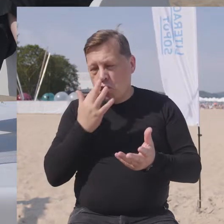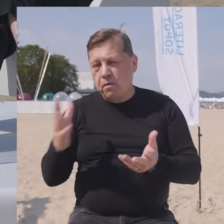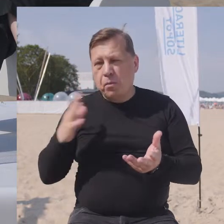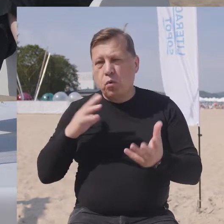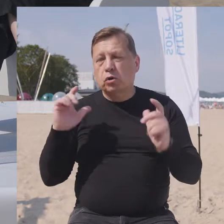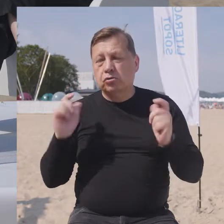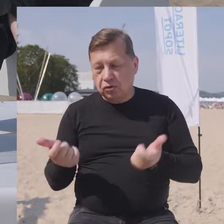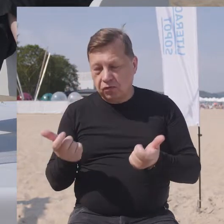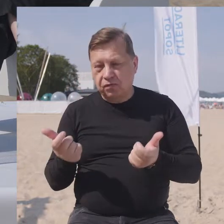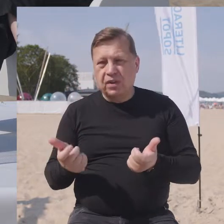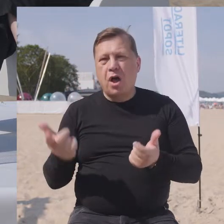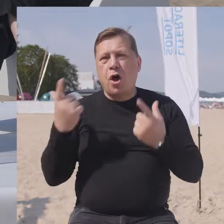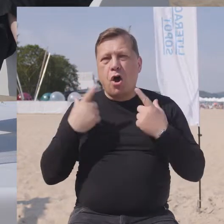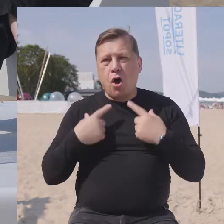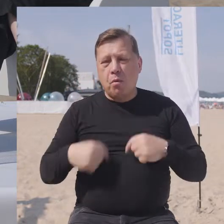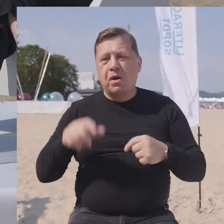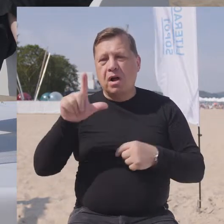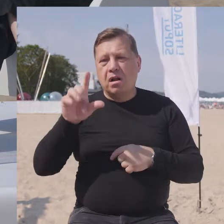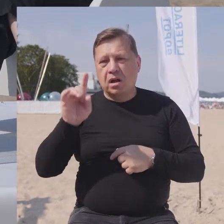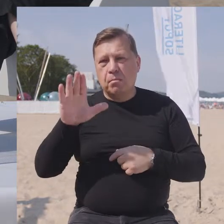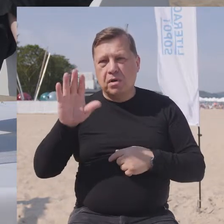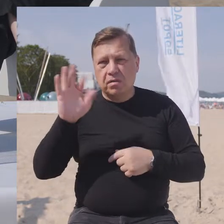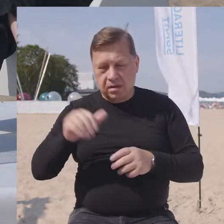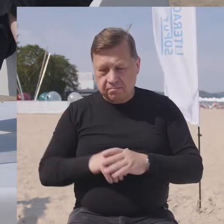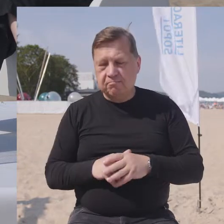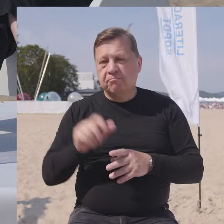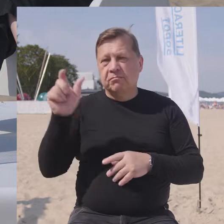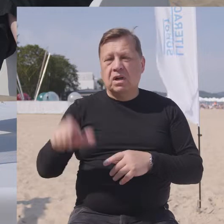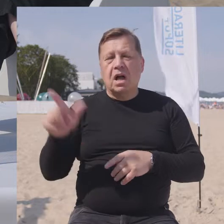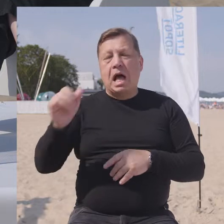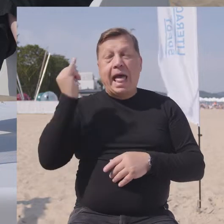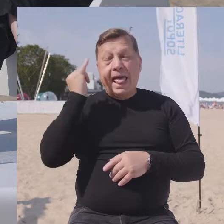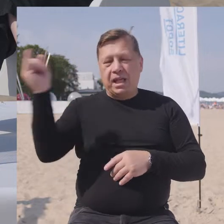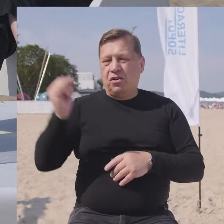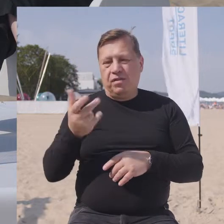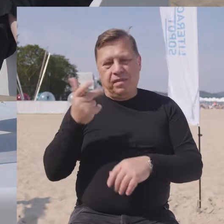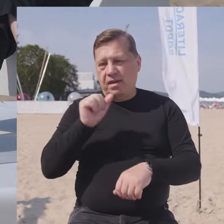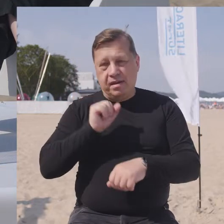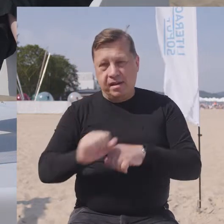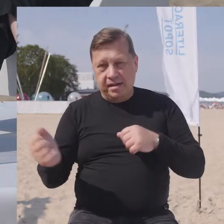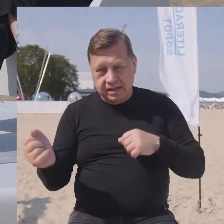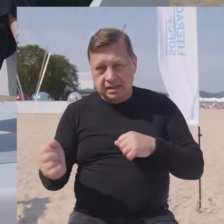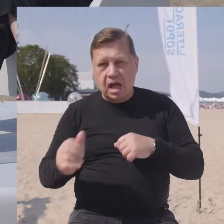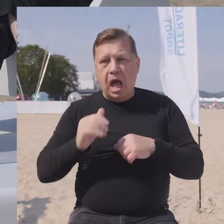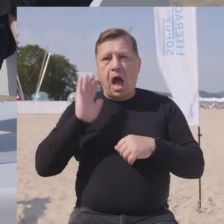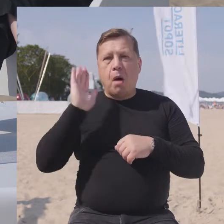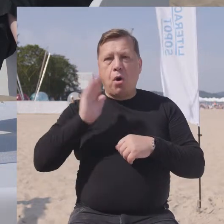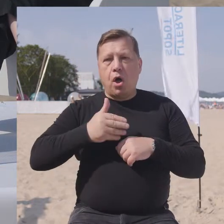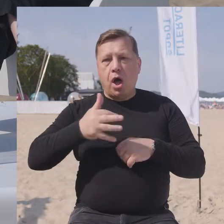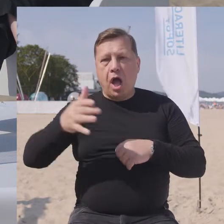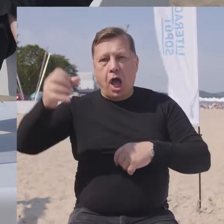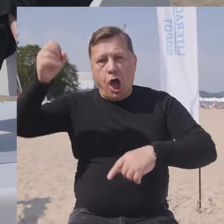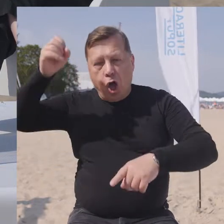że osoby nieheteronormatywne w ogóle nie są osobami, tylko ideologią. A potem było coraz gorzej, bo